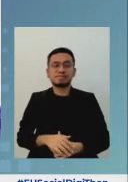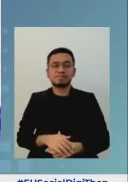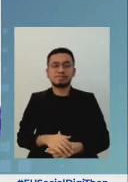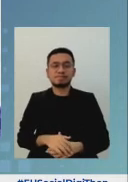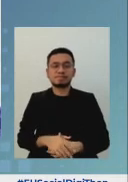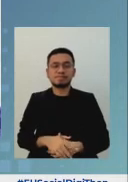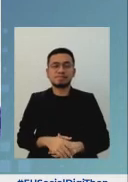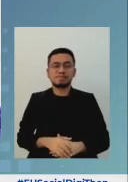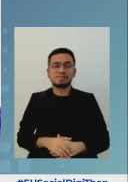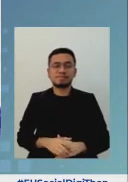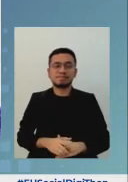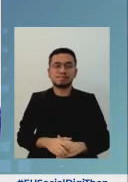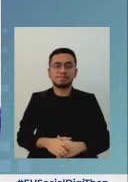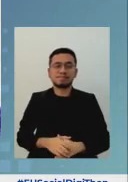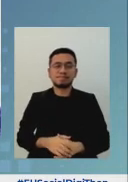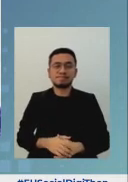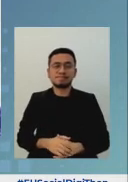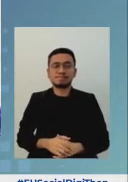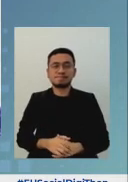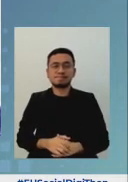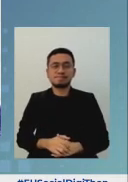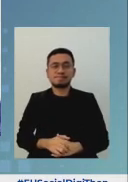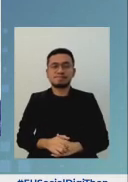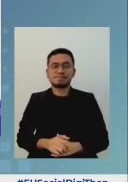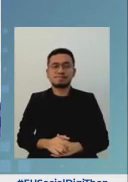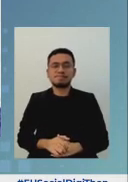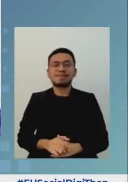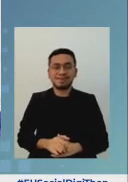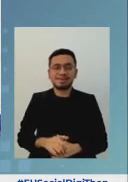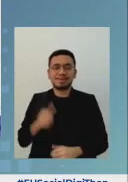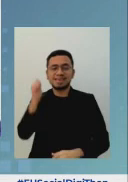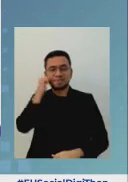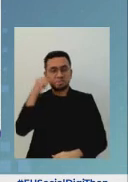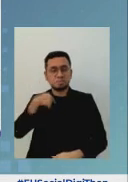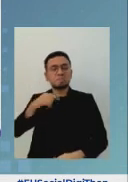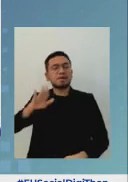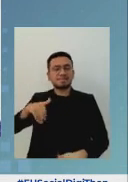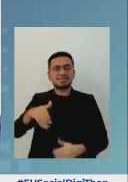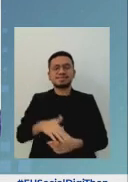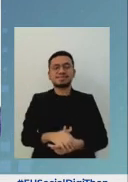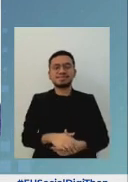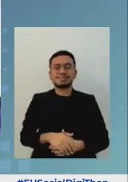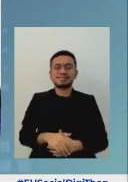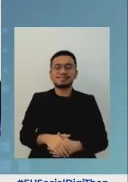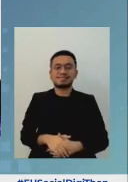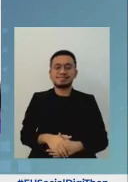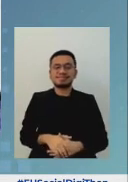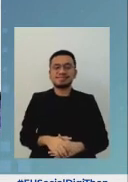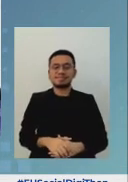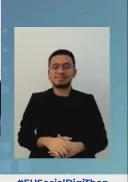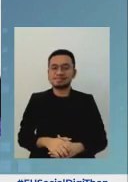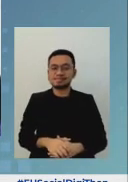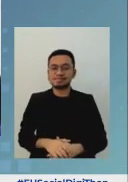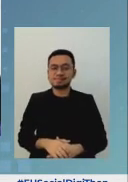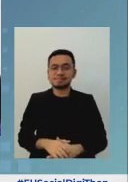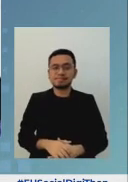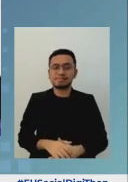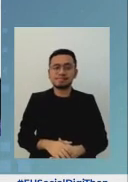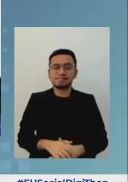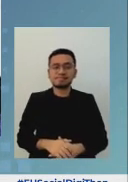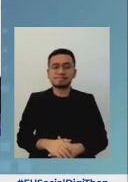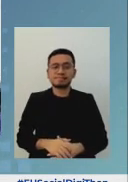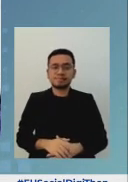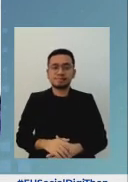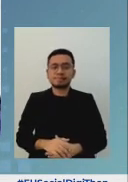Halo Mbak, aku masih hai, Ibu. Yang dulu. Masih setia ya Ibu menunggu ya, terima kasih sudah setia Ibu. Ibu, izin saya sedikit